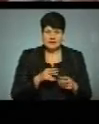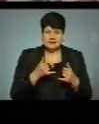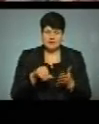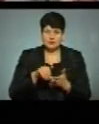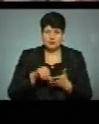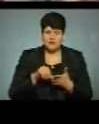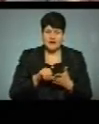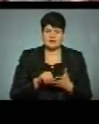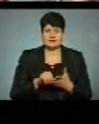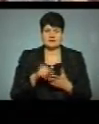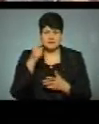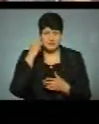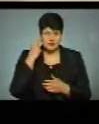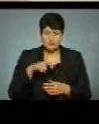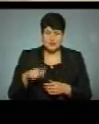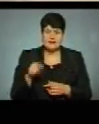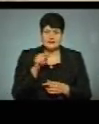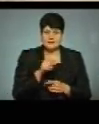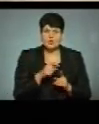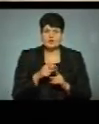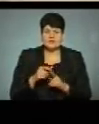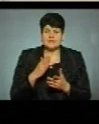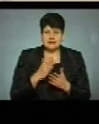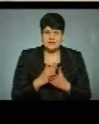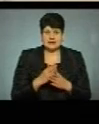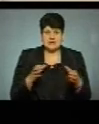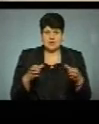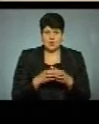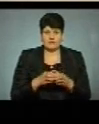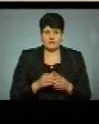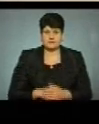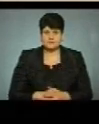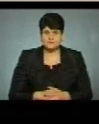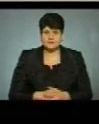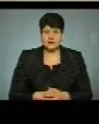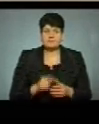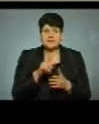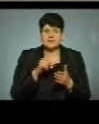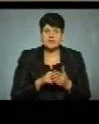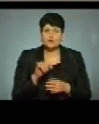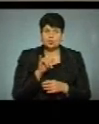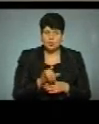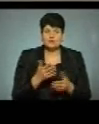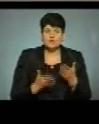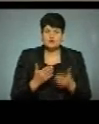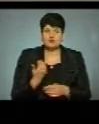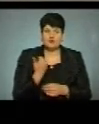перебування евакуйованих з Китаю людей. Там, за його словами, є ізольований корпус. Питання стоїть в тому, що якщо ви